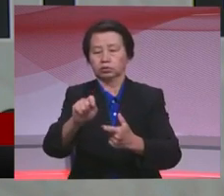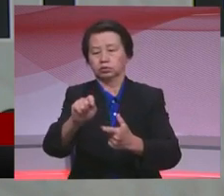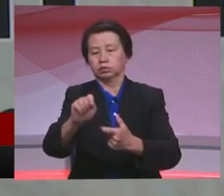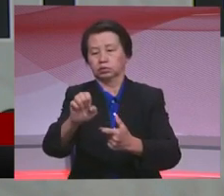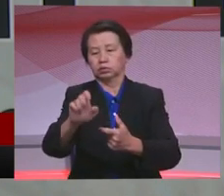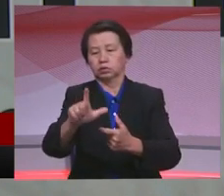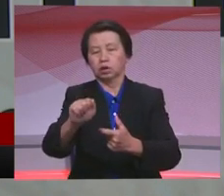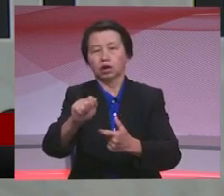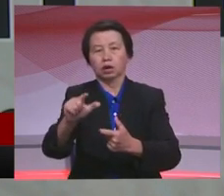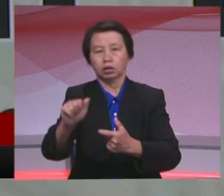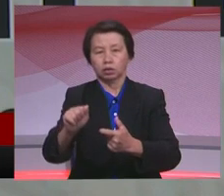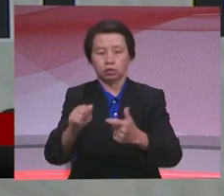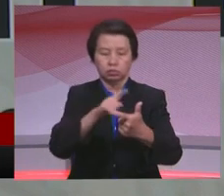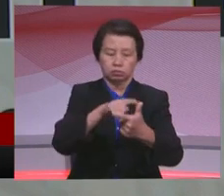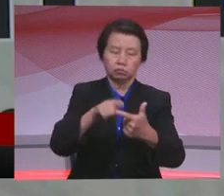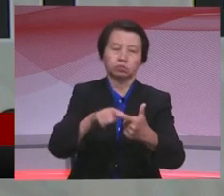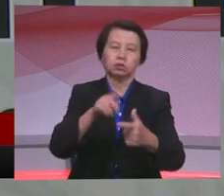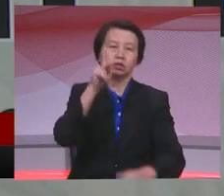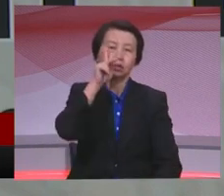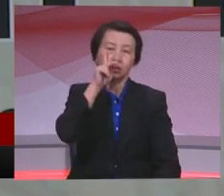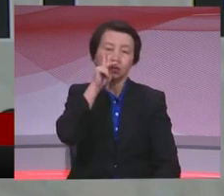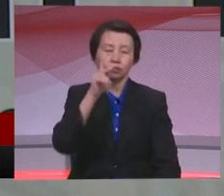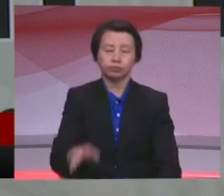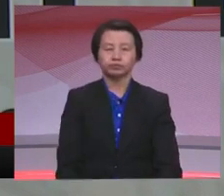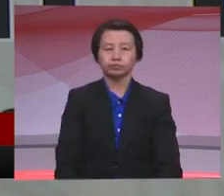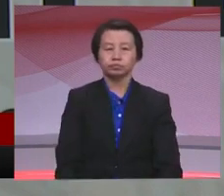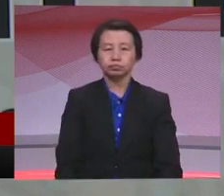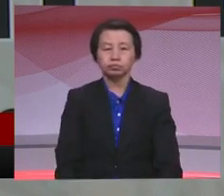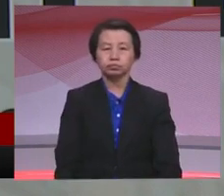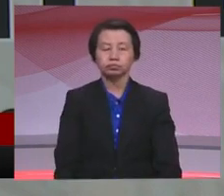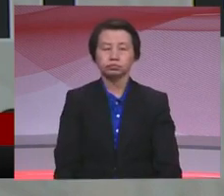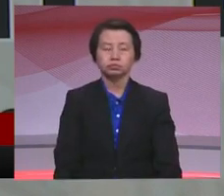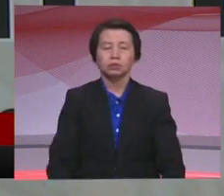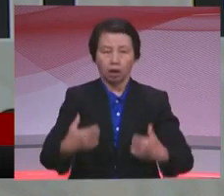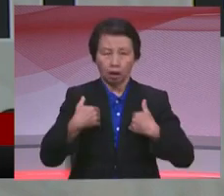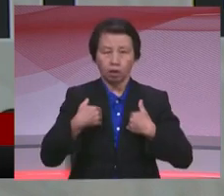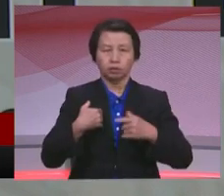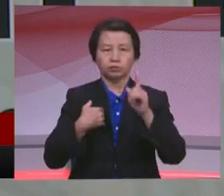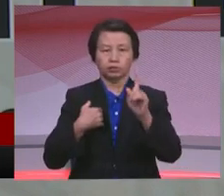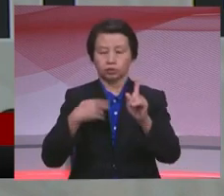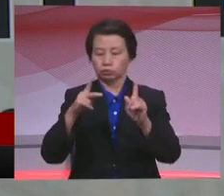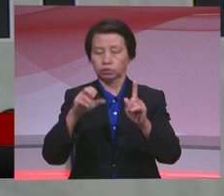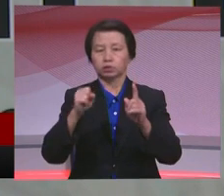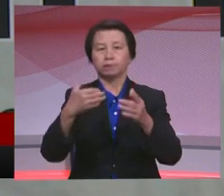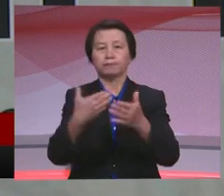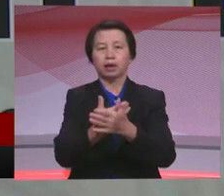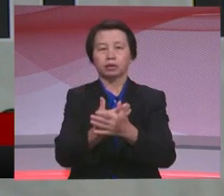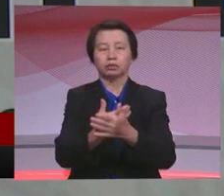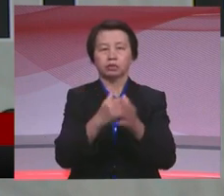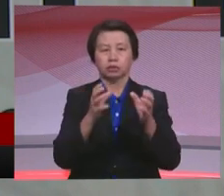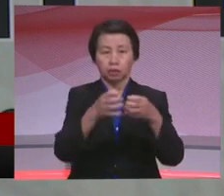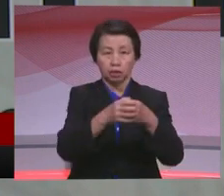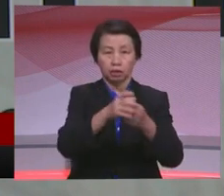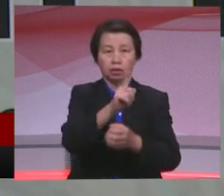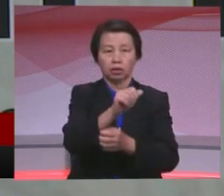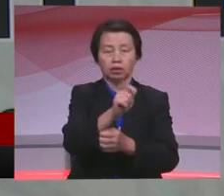kluster ini melibatkan di negeri Kedah. Iaitu terdapat satu kes baru dilaporkan bagi kluster